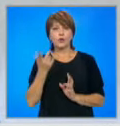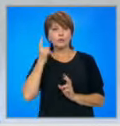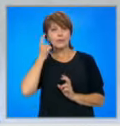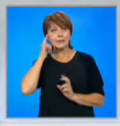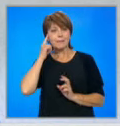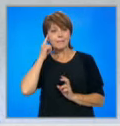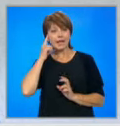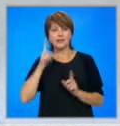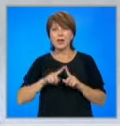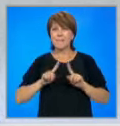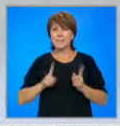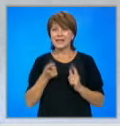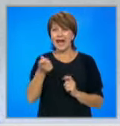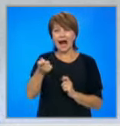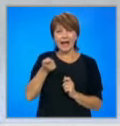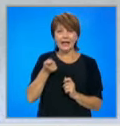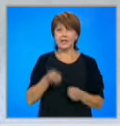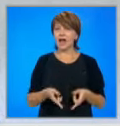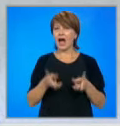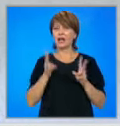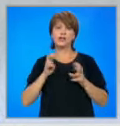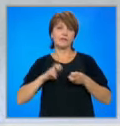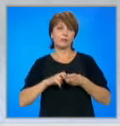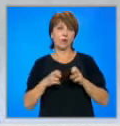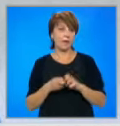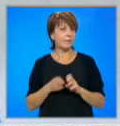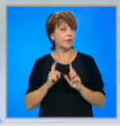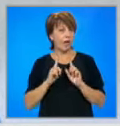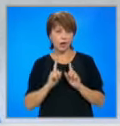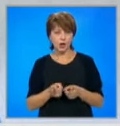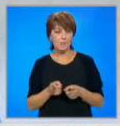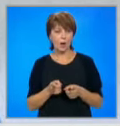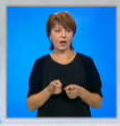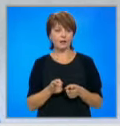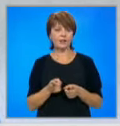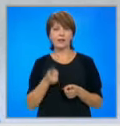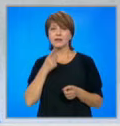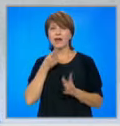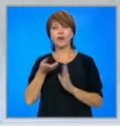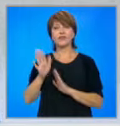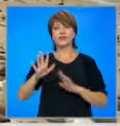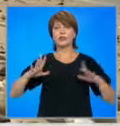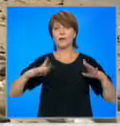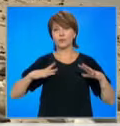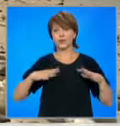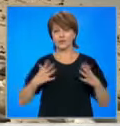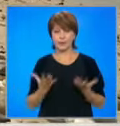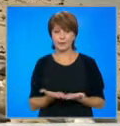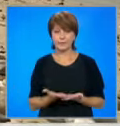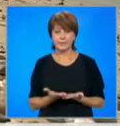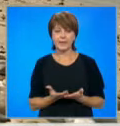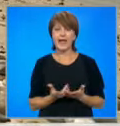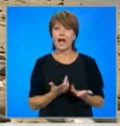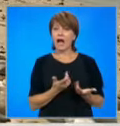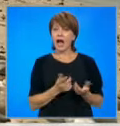че бързите кредити им решават проблемите и могат да ходят на почивка с кредит. Нито